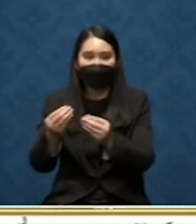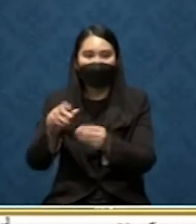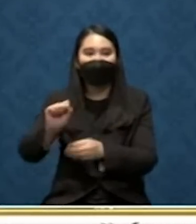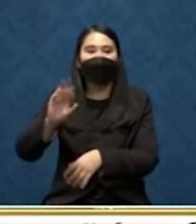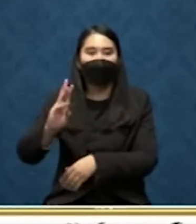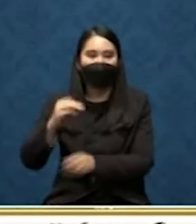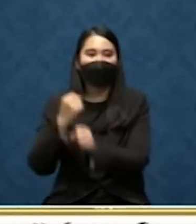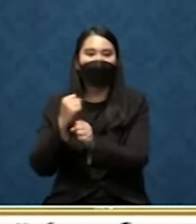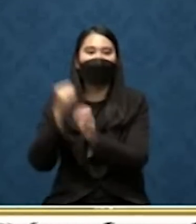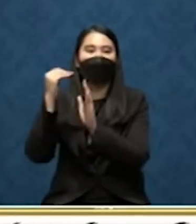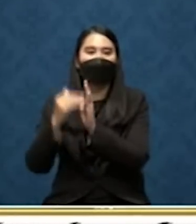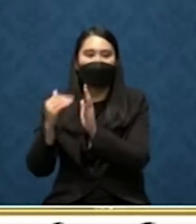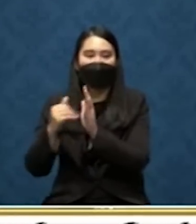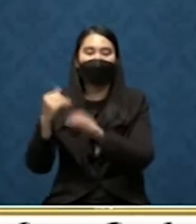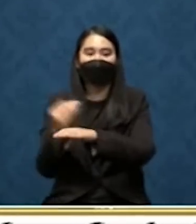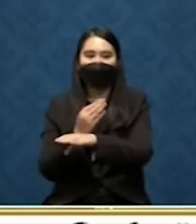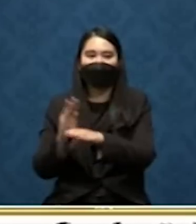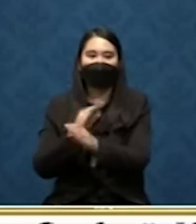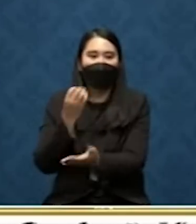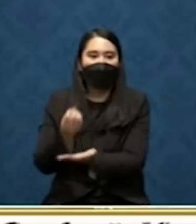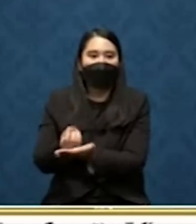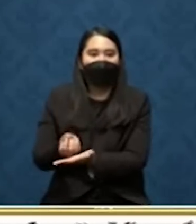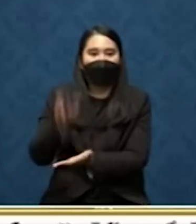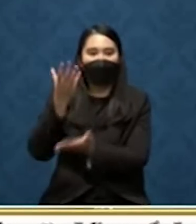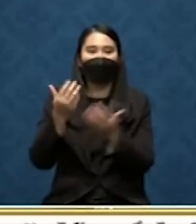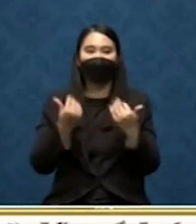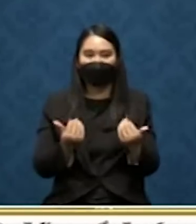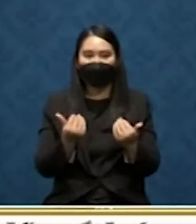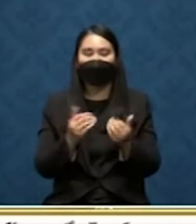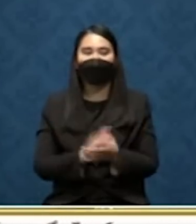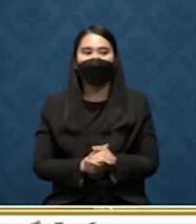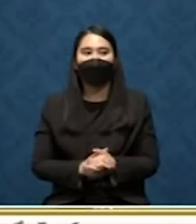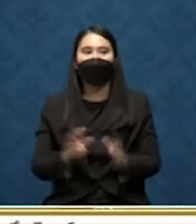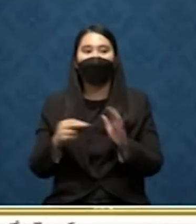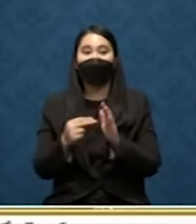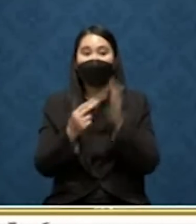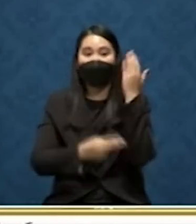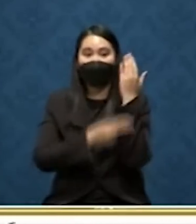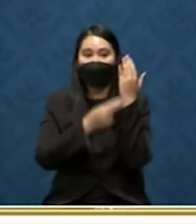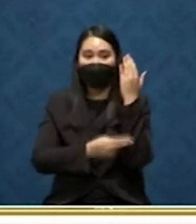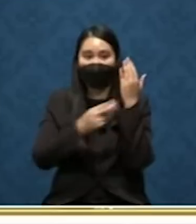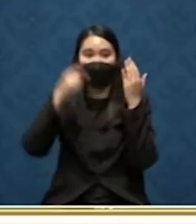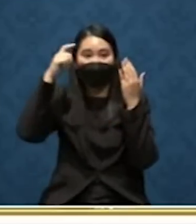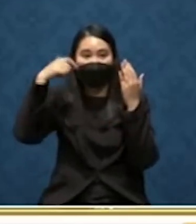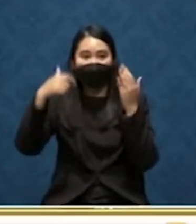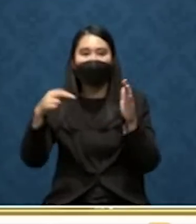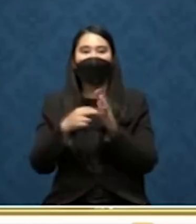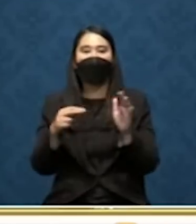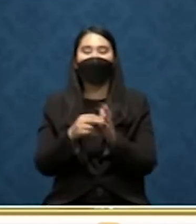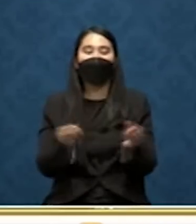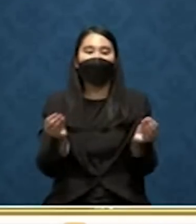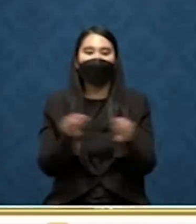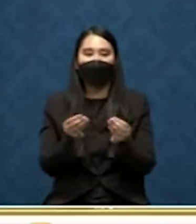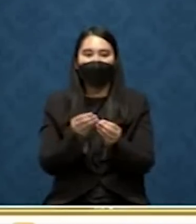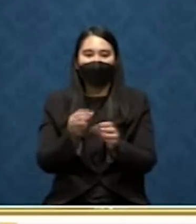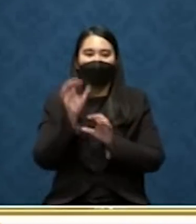ไปทำธรกิจใต่เมียนมาก จนเป็ใหญ่เป็โตจนถึทุกวันนี้ซึ่ลงแรมดังกลาวในความเป็นจิก็คอบ่อนคาซิโนครั